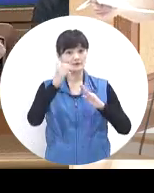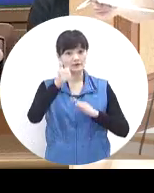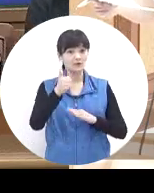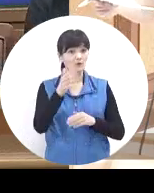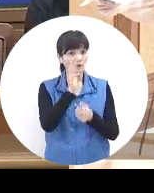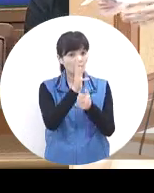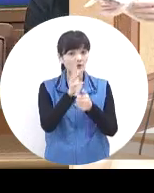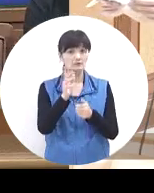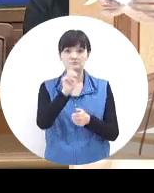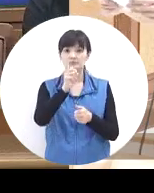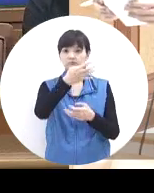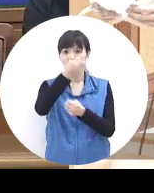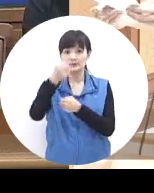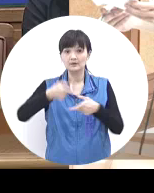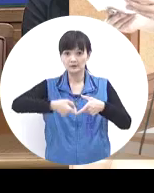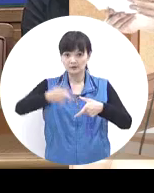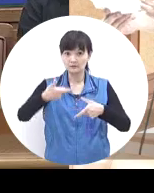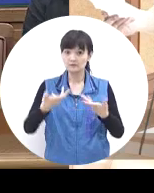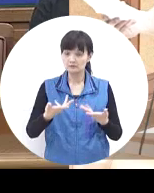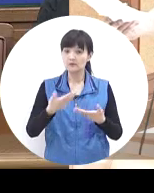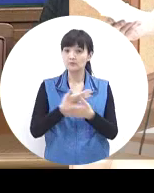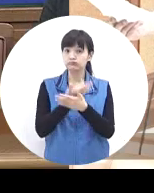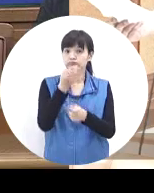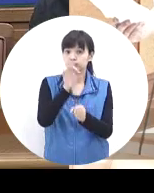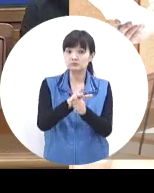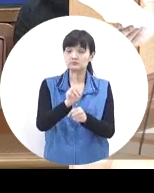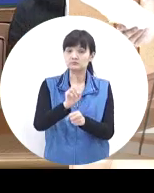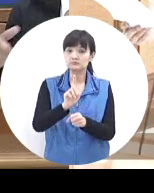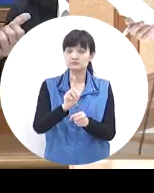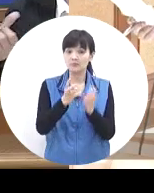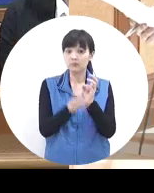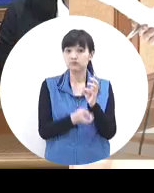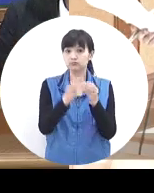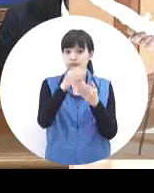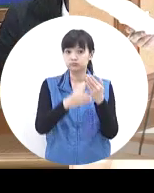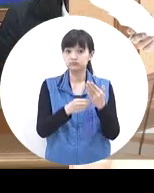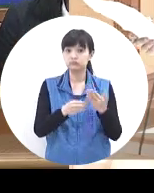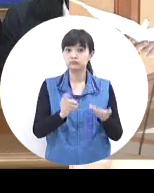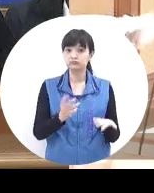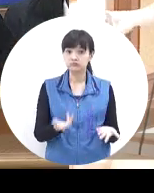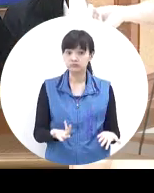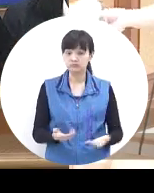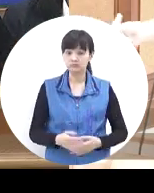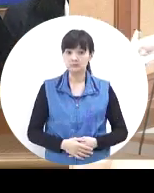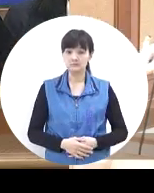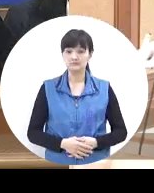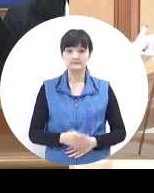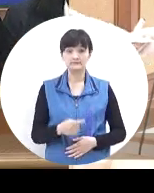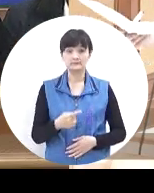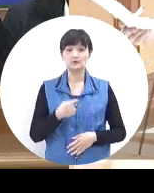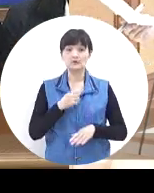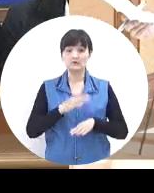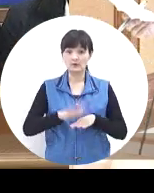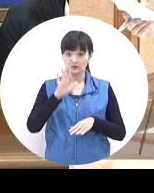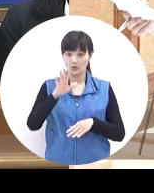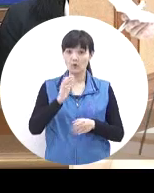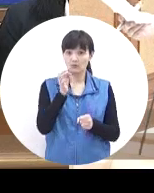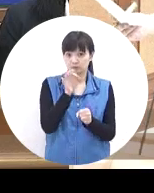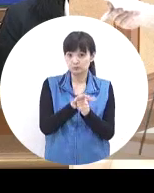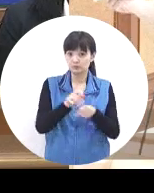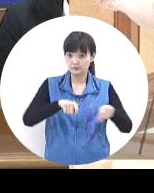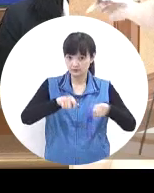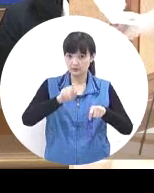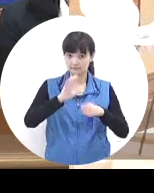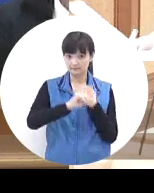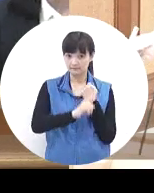够公告奖补助的要点？ 奖补助要点是 跟议员报告，我们会采用补助计划的方式。